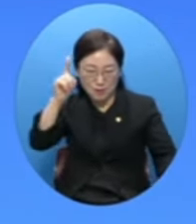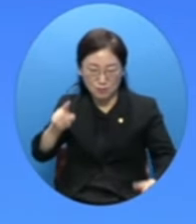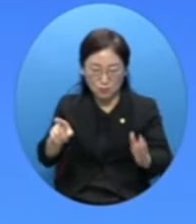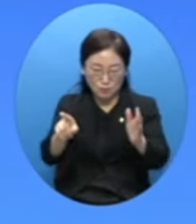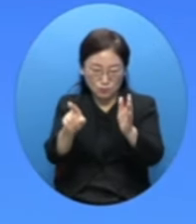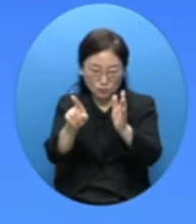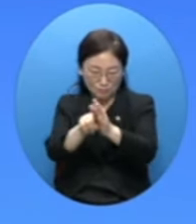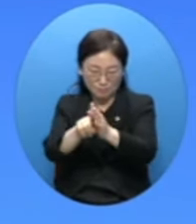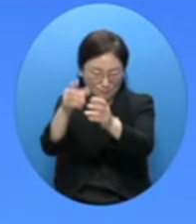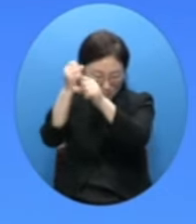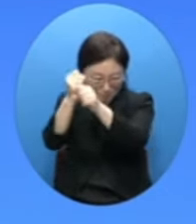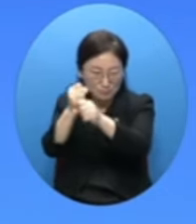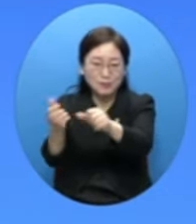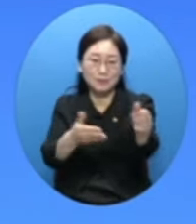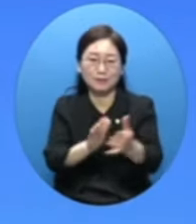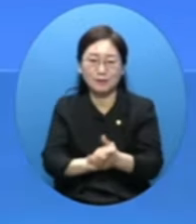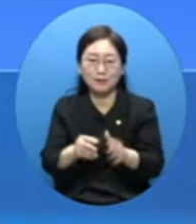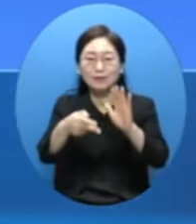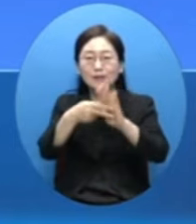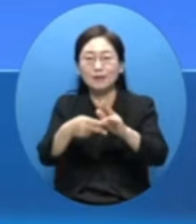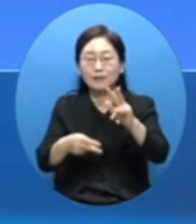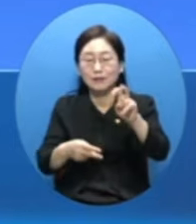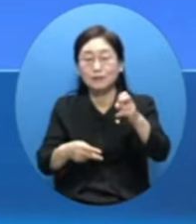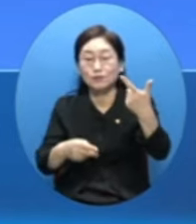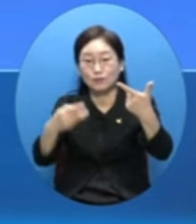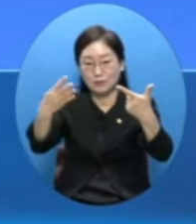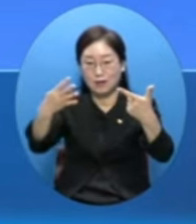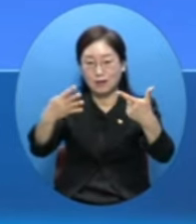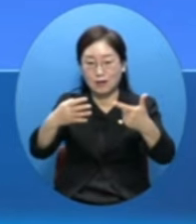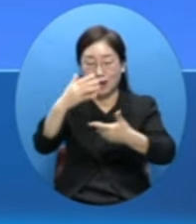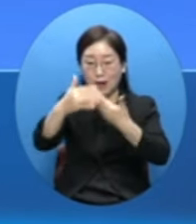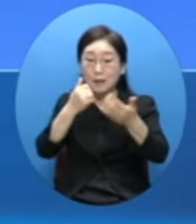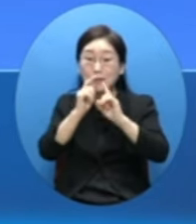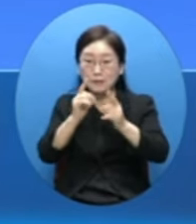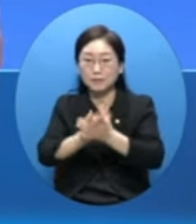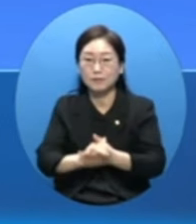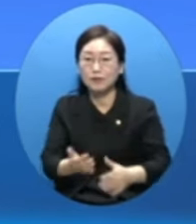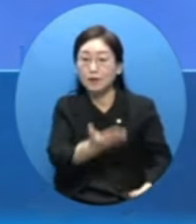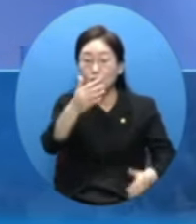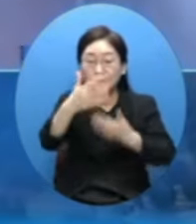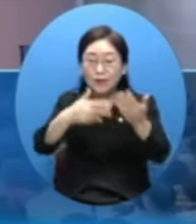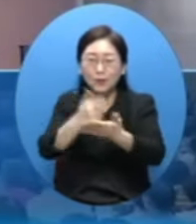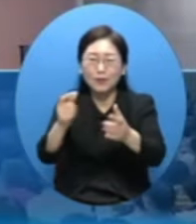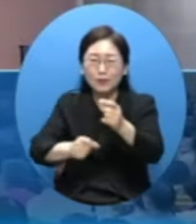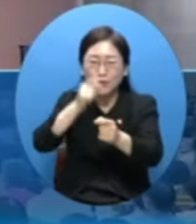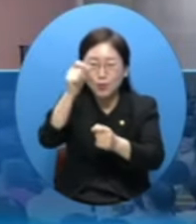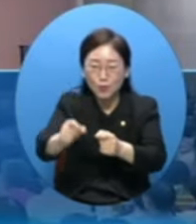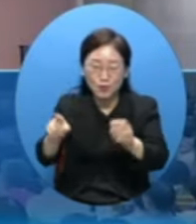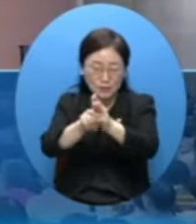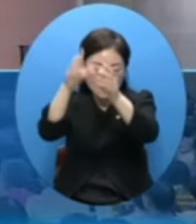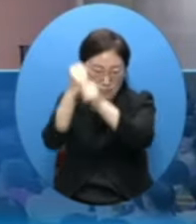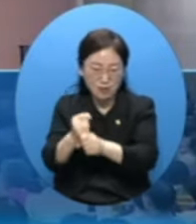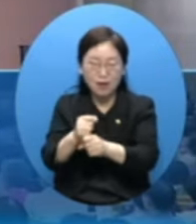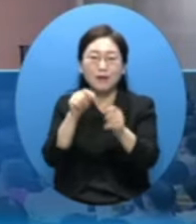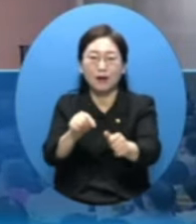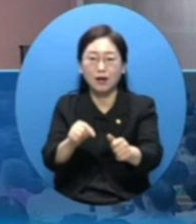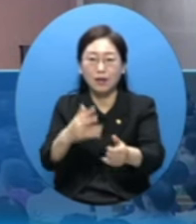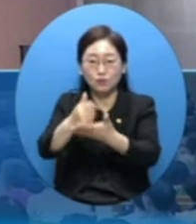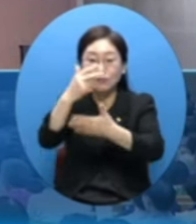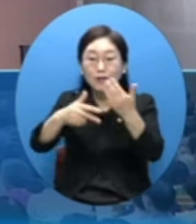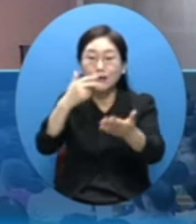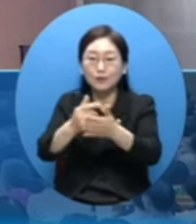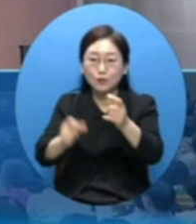되기를 바랍니다 이사야 26장 4절 오늘 말씀의 결론입니다 너희는 야외를 영원히 신뢰하라 주